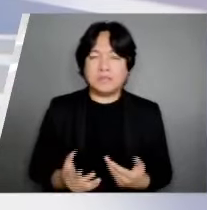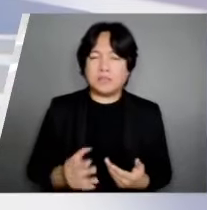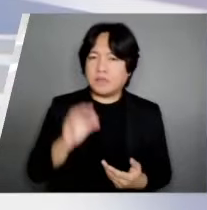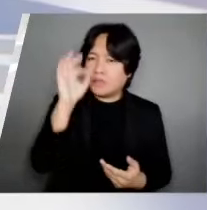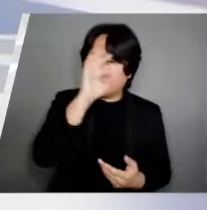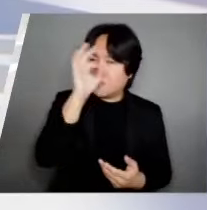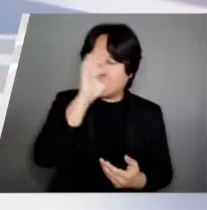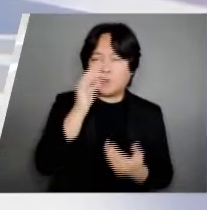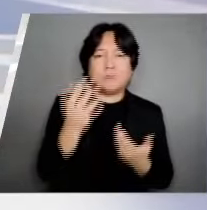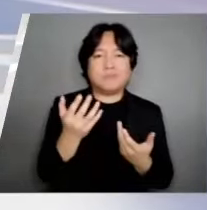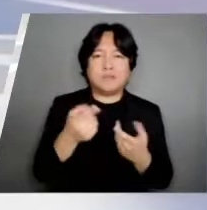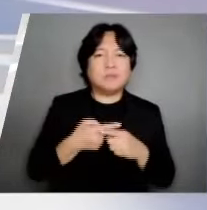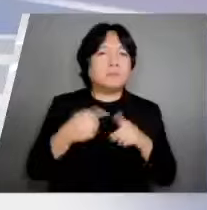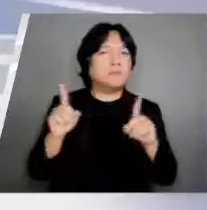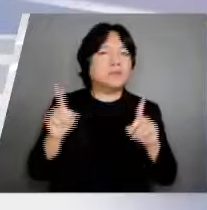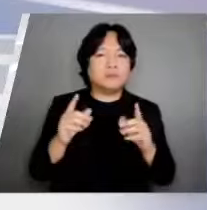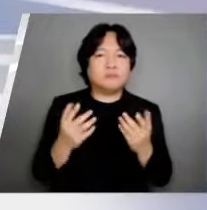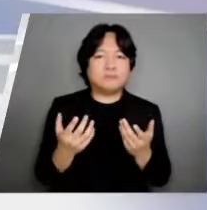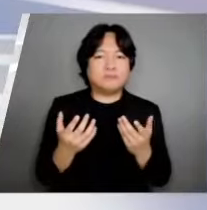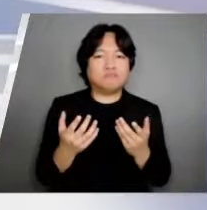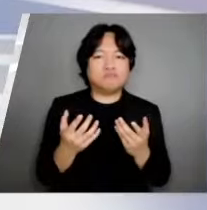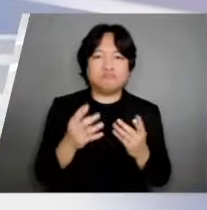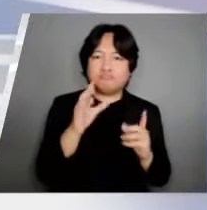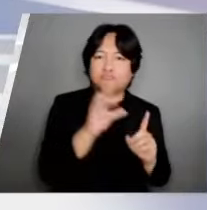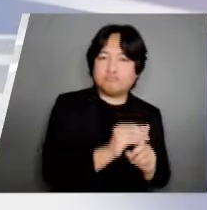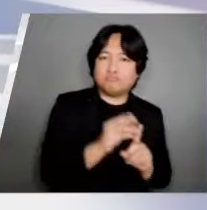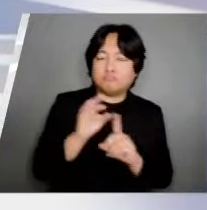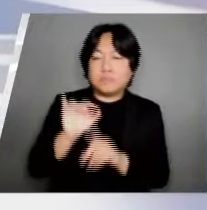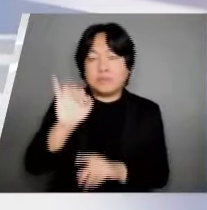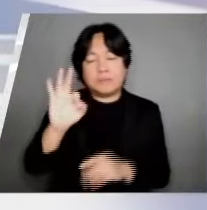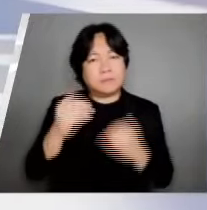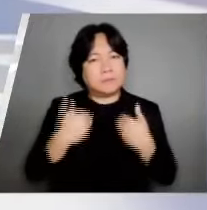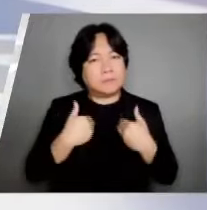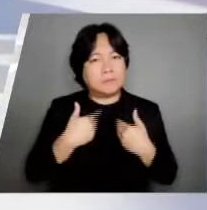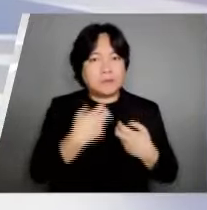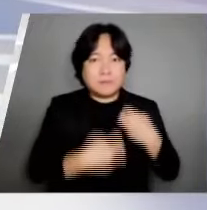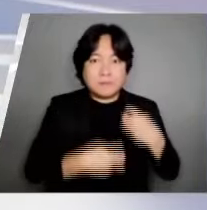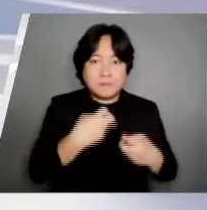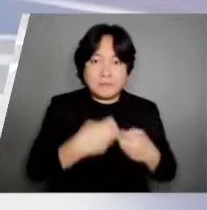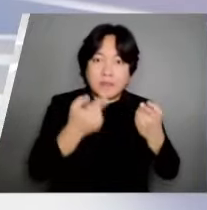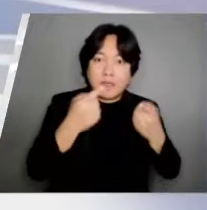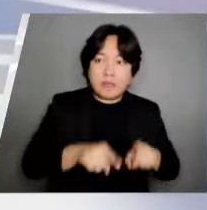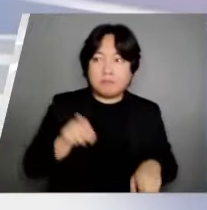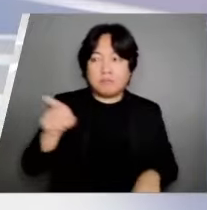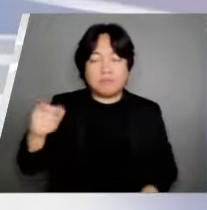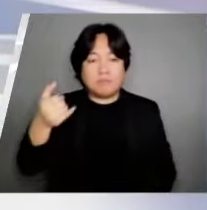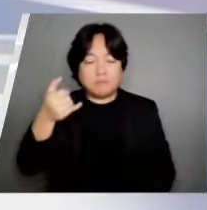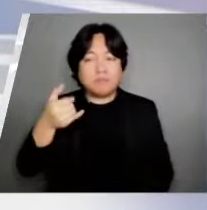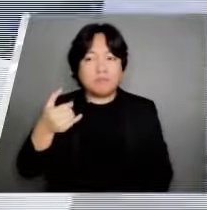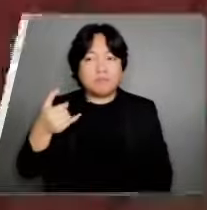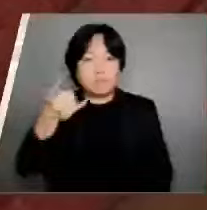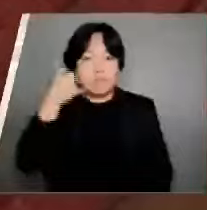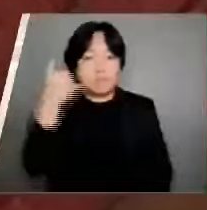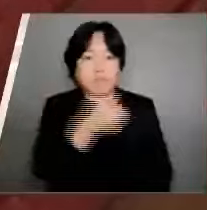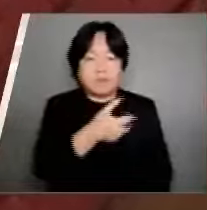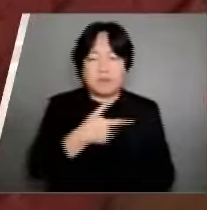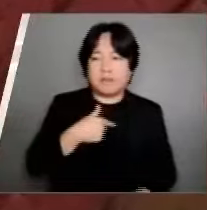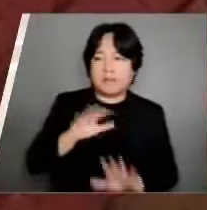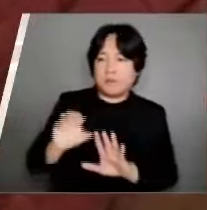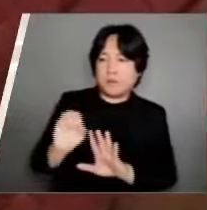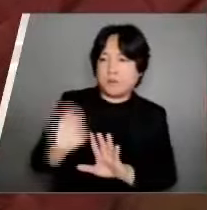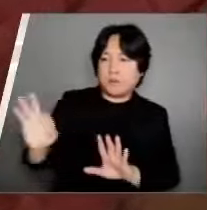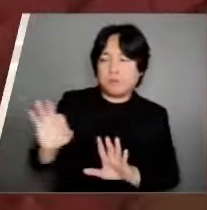times na pagka mayroong problema, hindi mo siya tinawagan, nagkagalit pa. Why they were contacted. Ayon naman